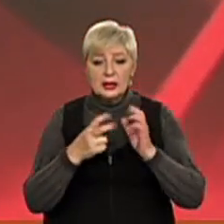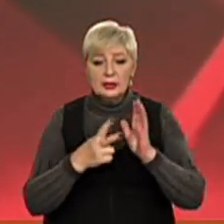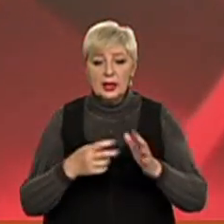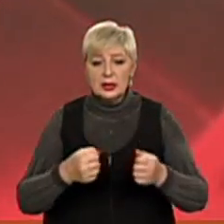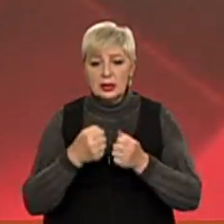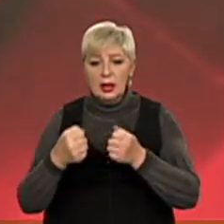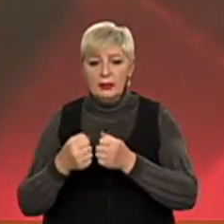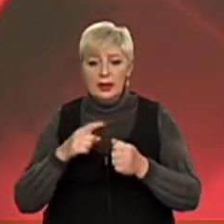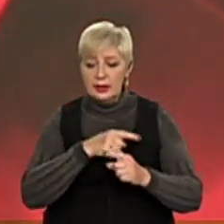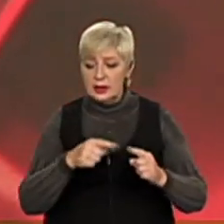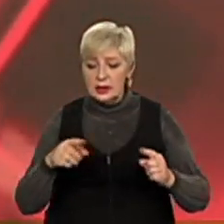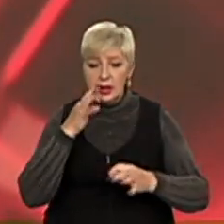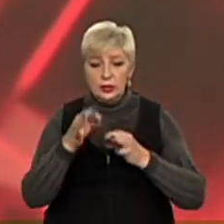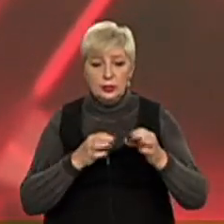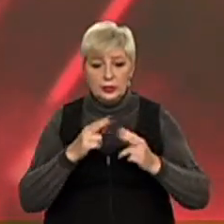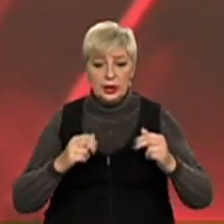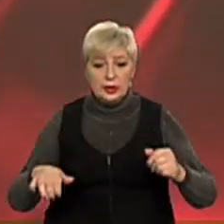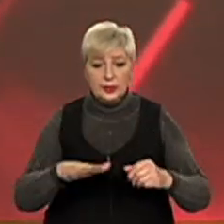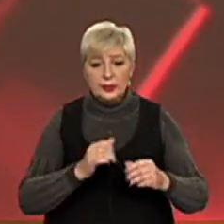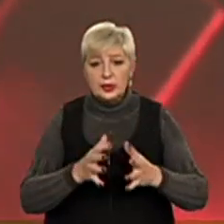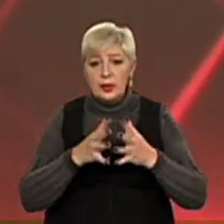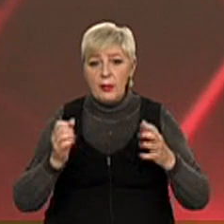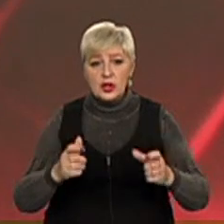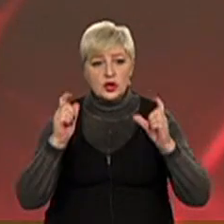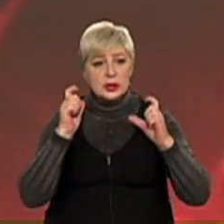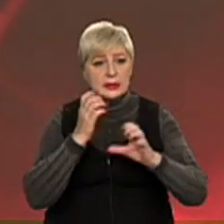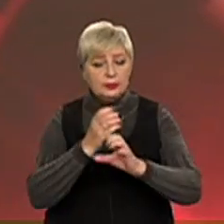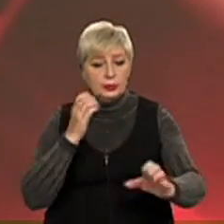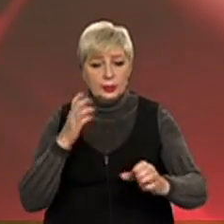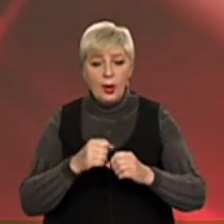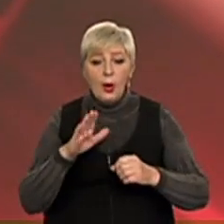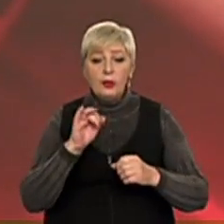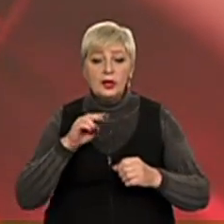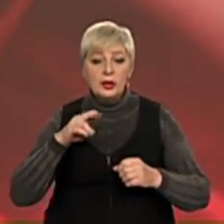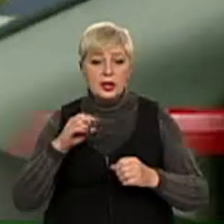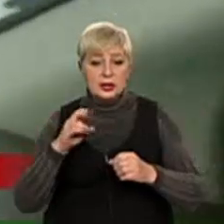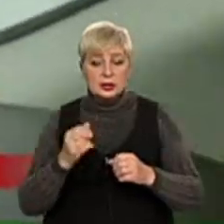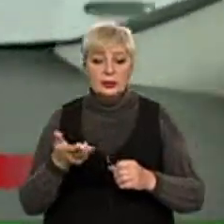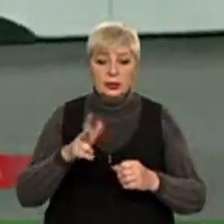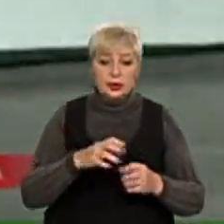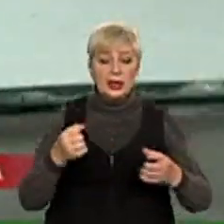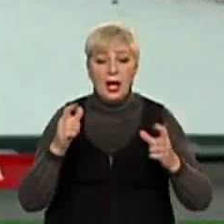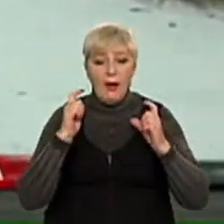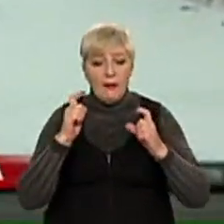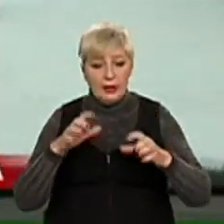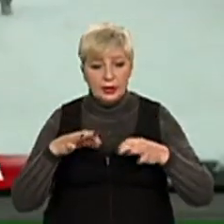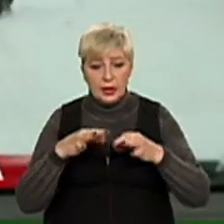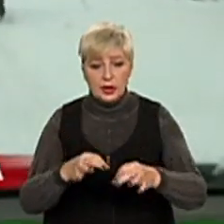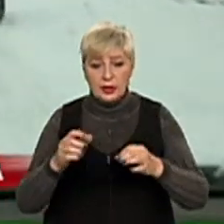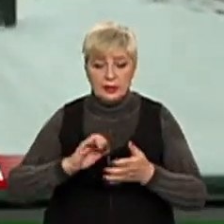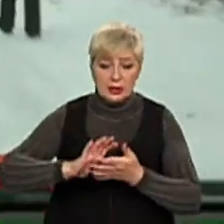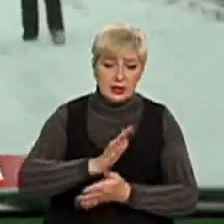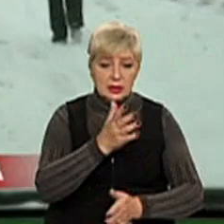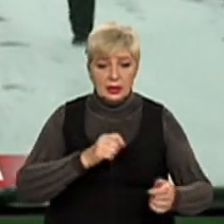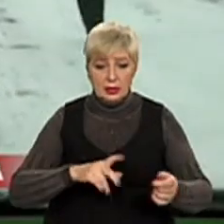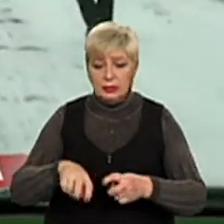17 аварій за добу на Дніпропетровщині. Більшість з них з фурами. У Вільногірську три вантажівки на слизькій дорозі викинули на узбіччя.